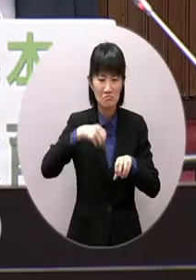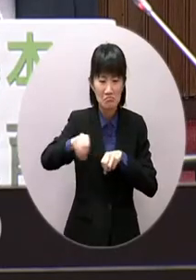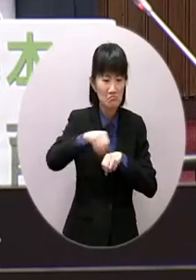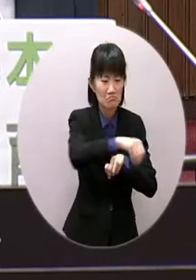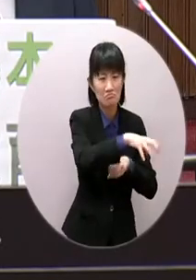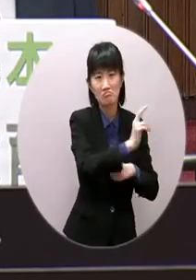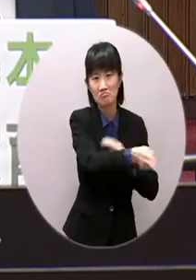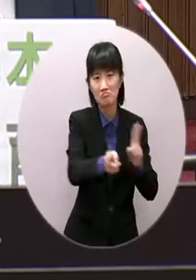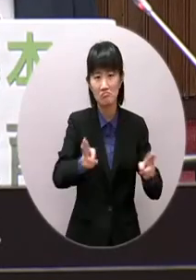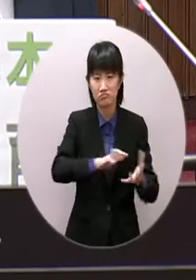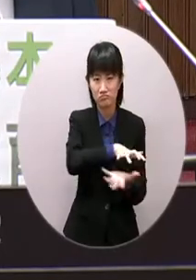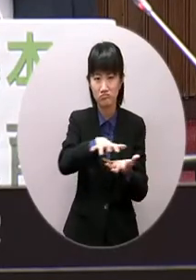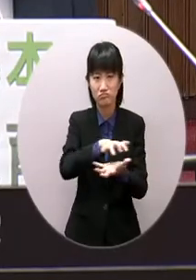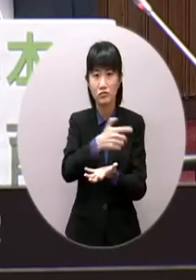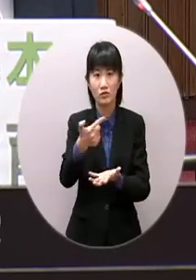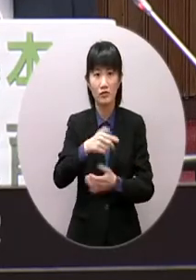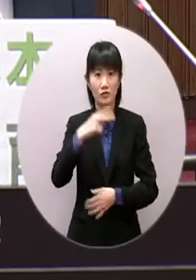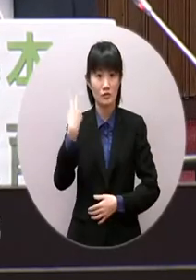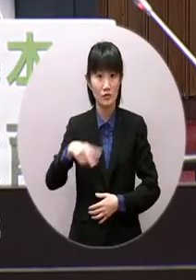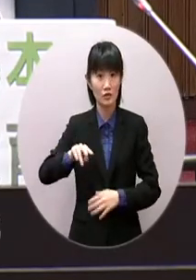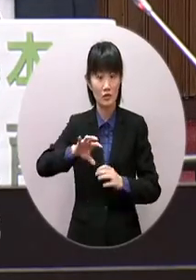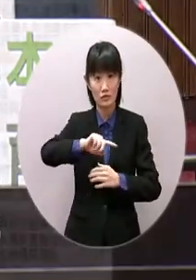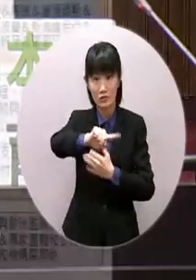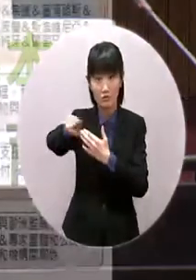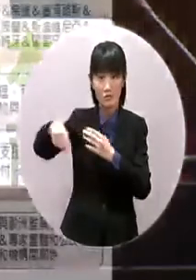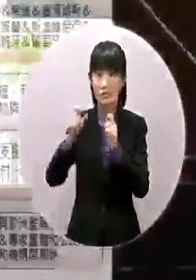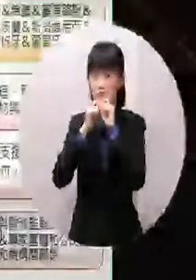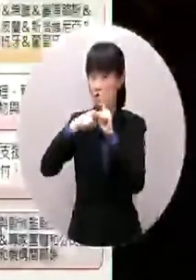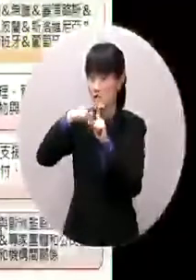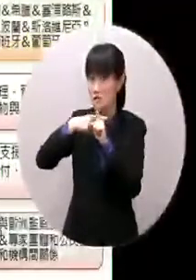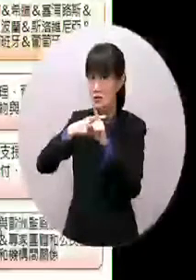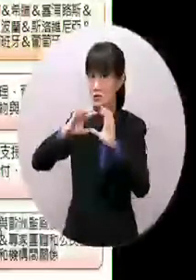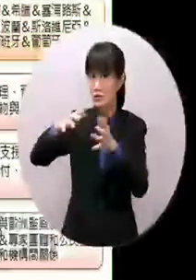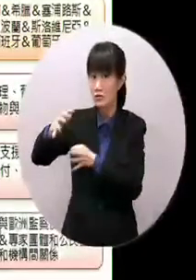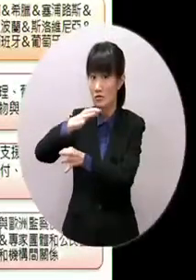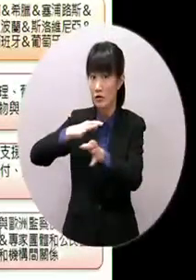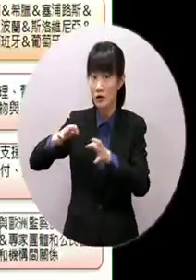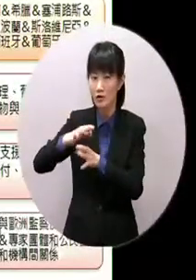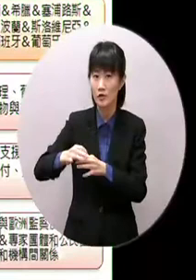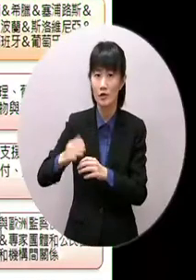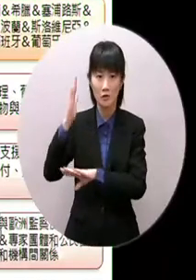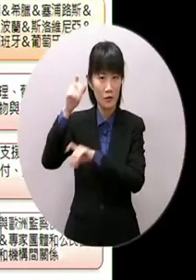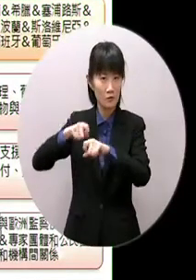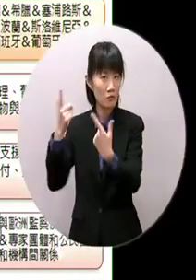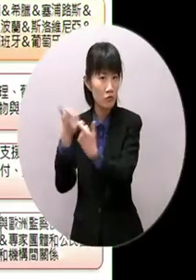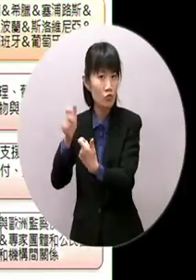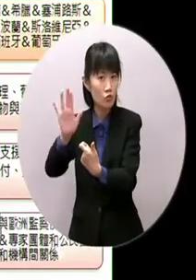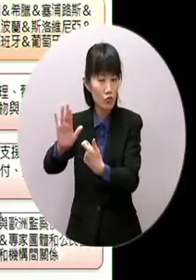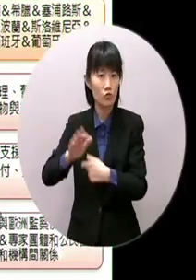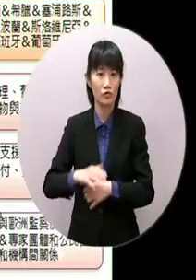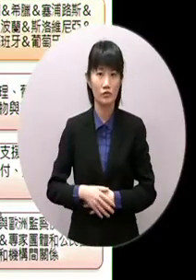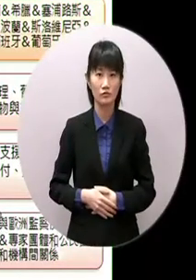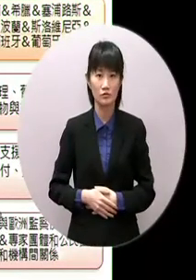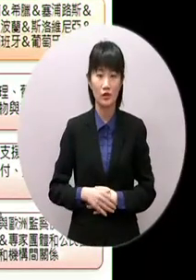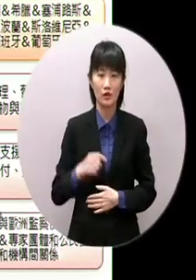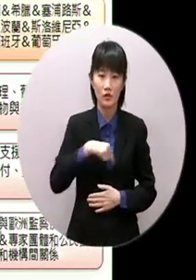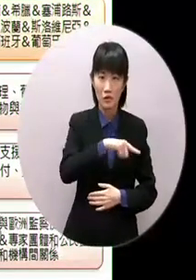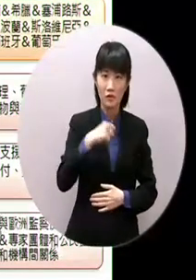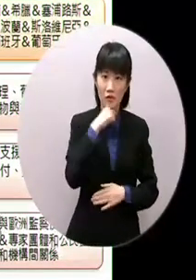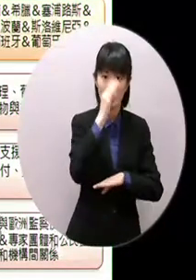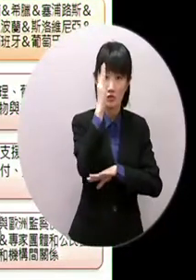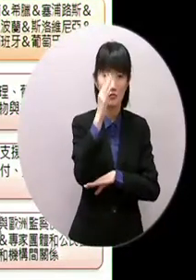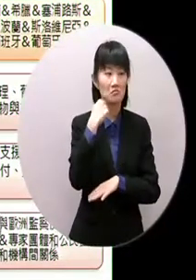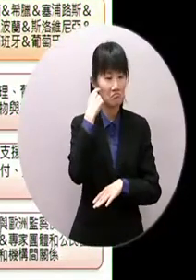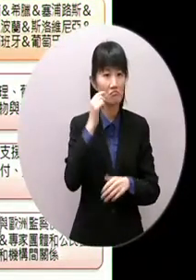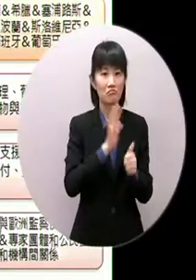品质国贸，它有一个政策的分析，针对农业支持，也就是我刚刚讲的，我们真的是有压低粮价、压低农